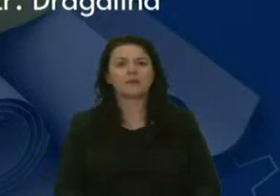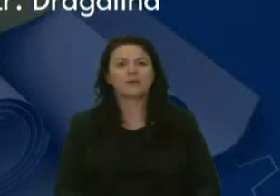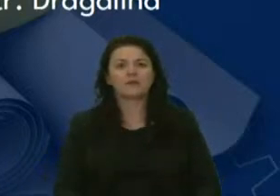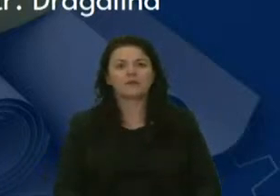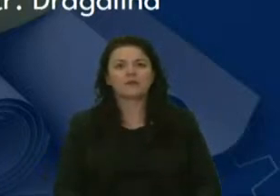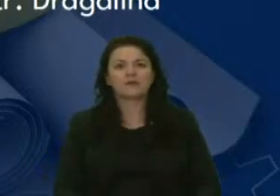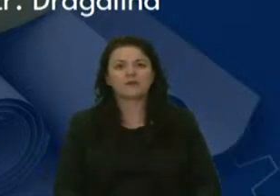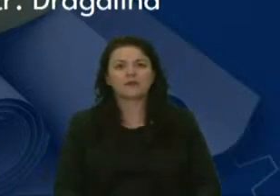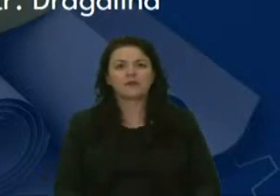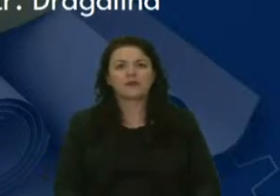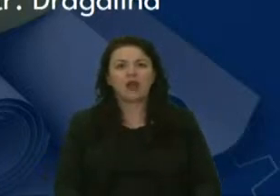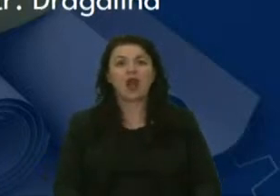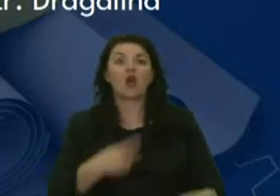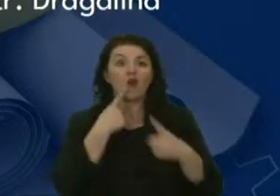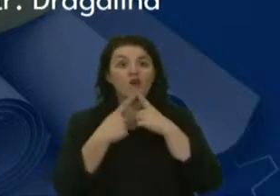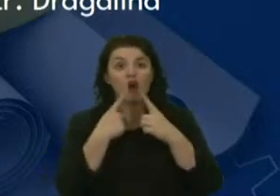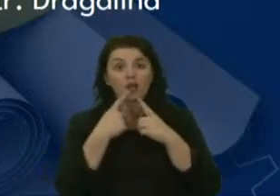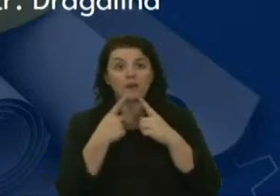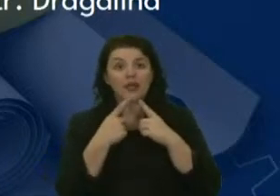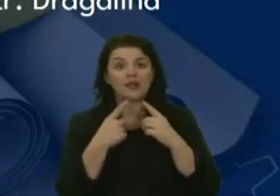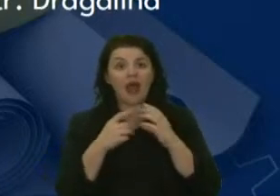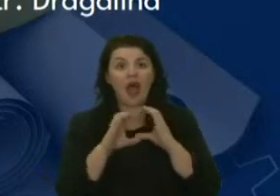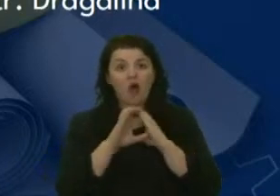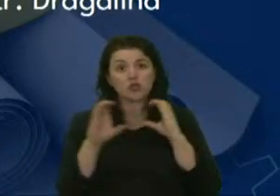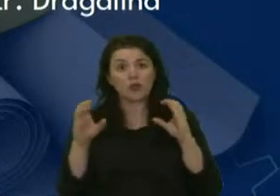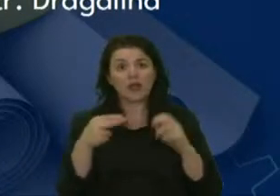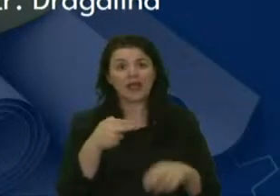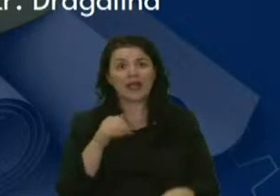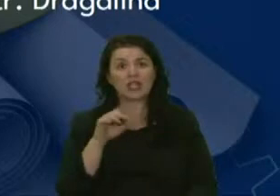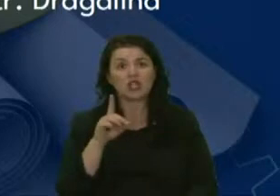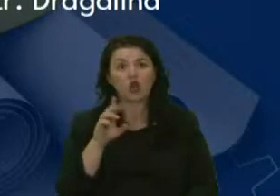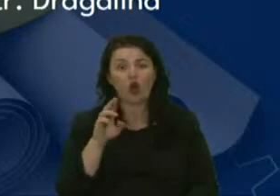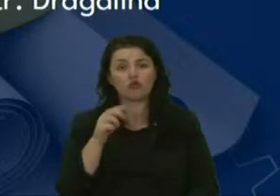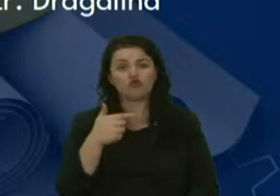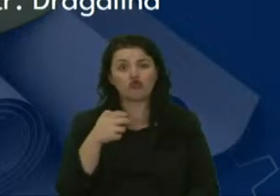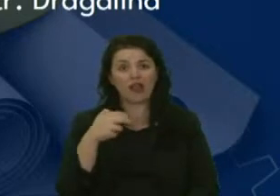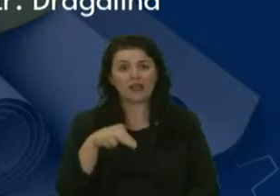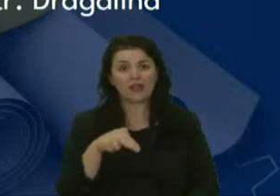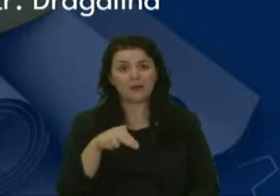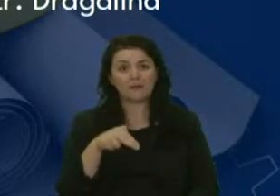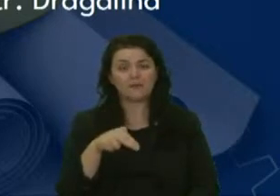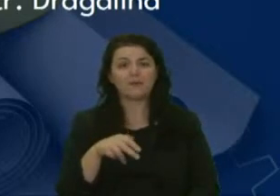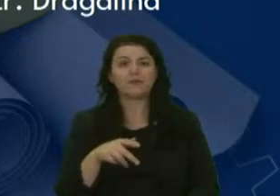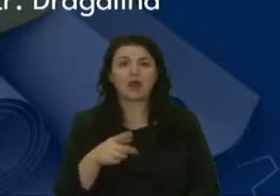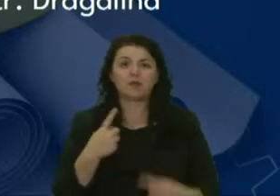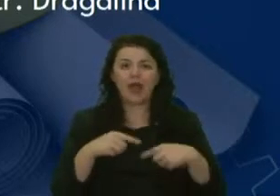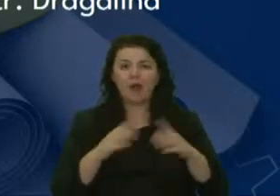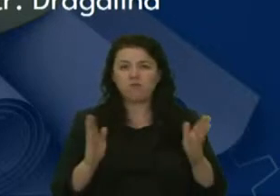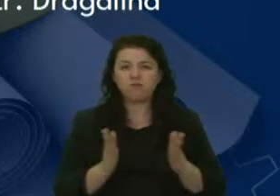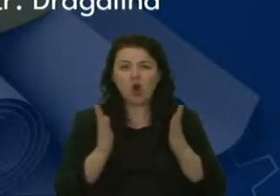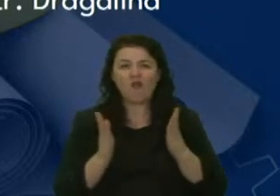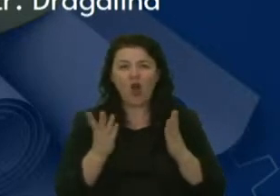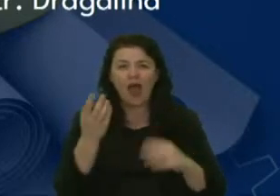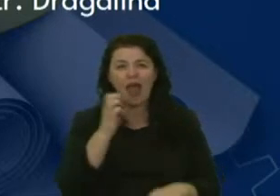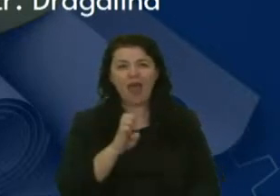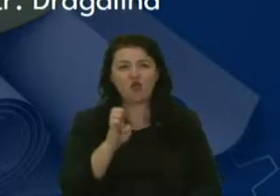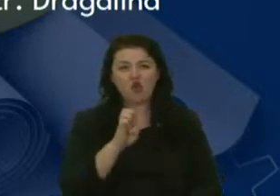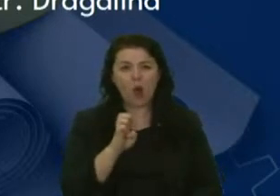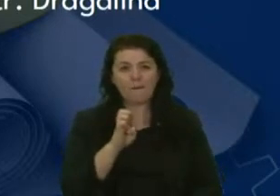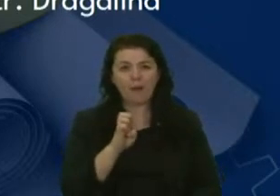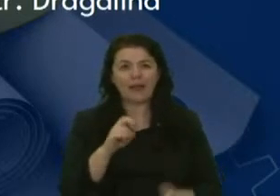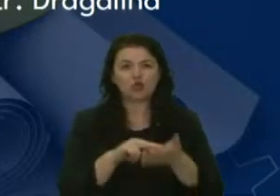modernizare am vorbit despre autobuzele cu hidrogen știți bine că reprezintă următoarea provocare nu numai pentru noi ci și pentru Europa și pentru